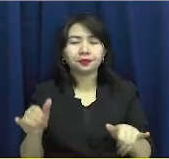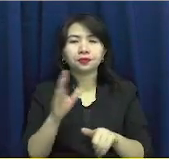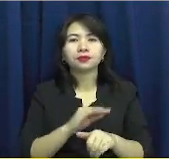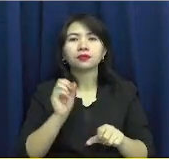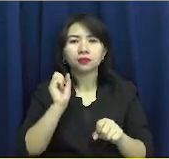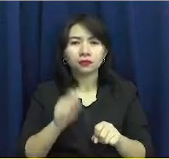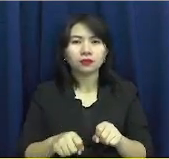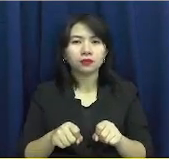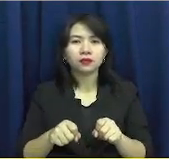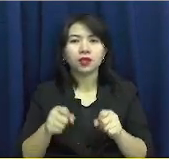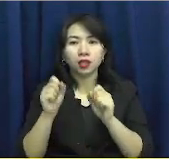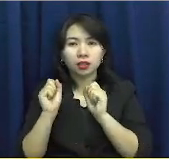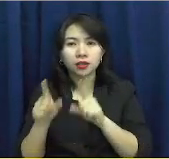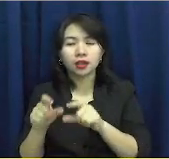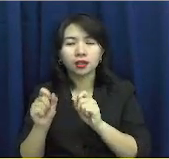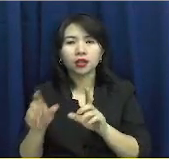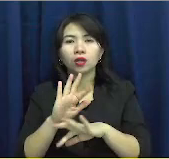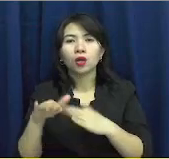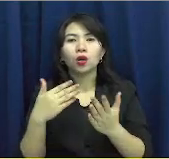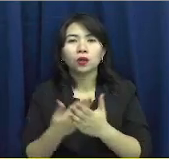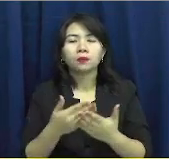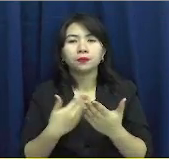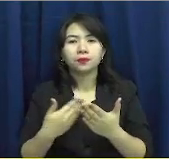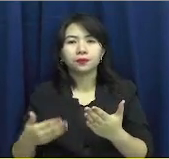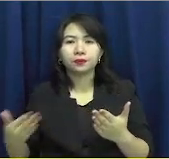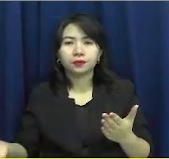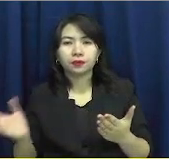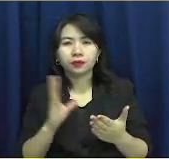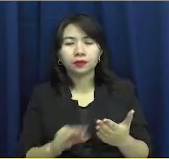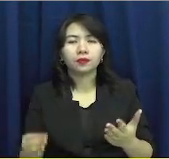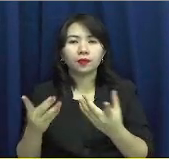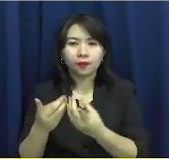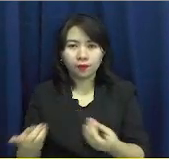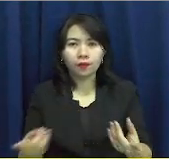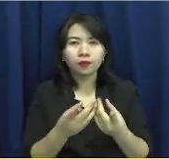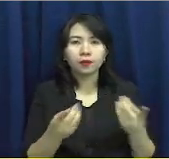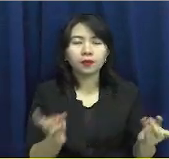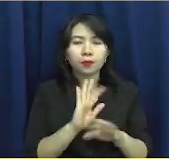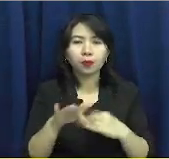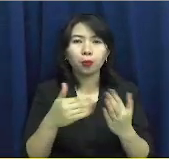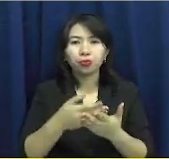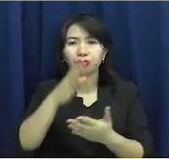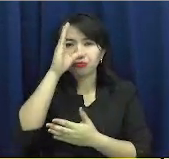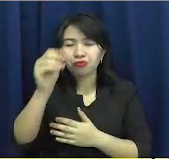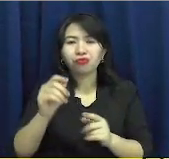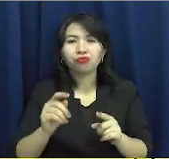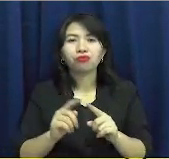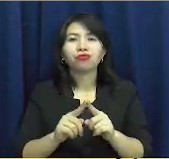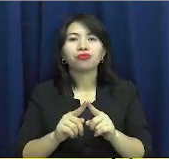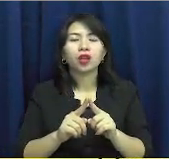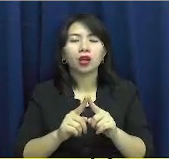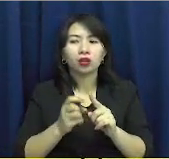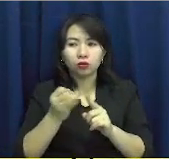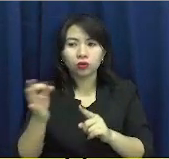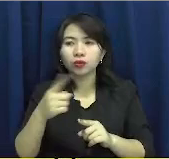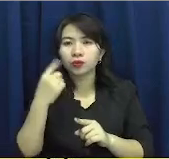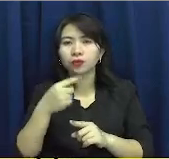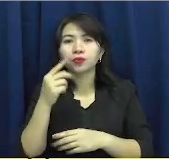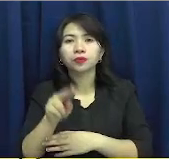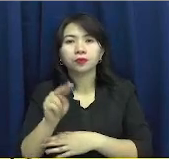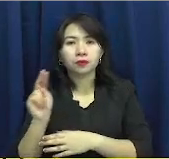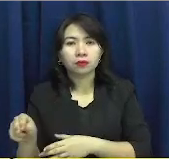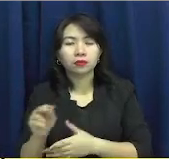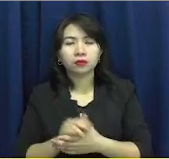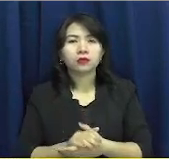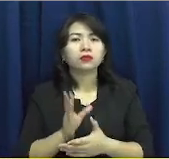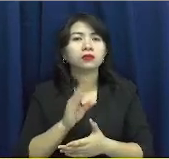their possessions and goods and parted them to all men as every man had need. Mas matindi pa